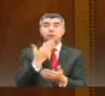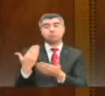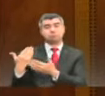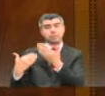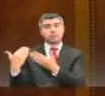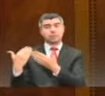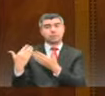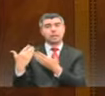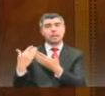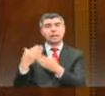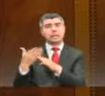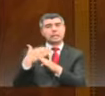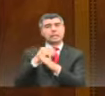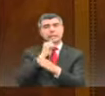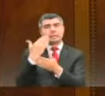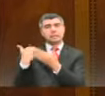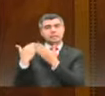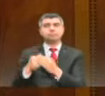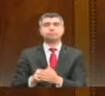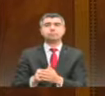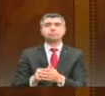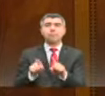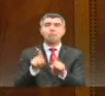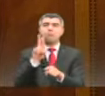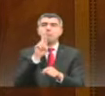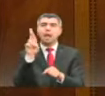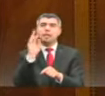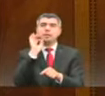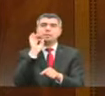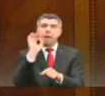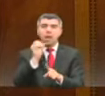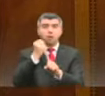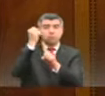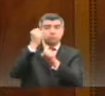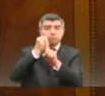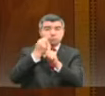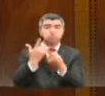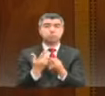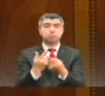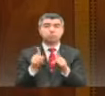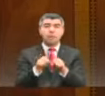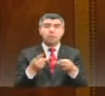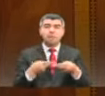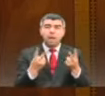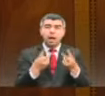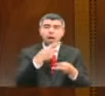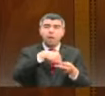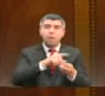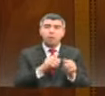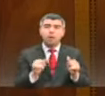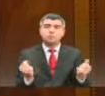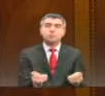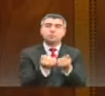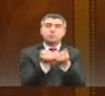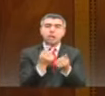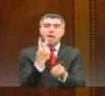الأخيرة تم تحت القيادة الملكية الرشيدة العمل على تنزيل الإصلاحات السياسية التي تقرها